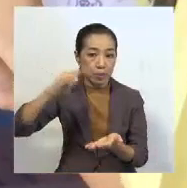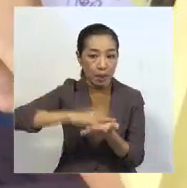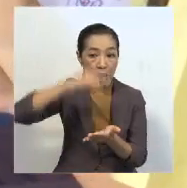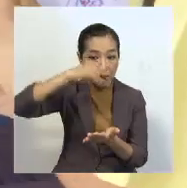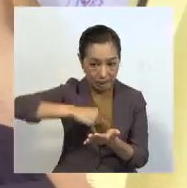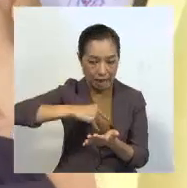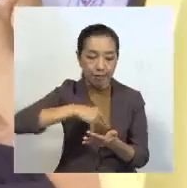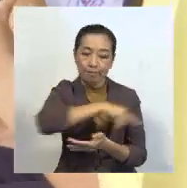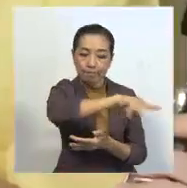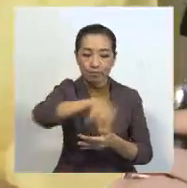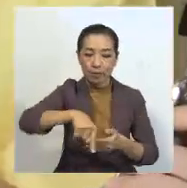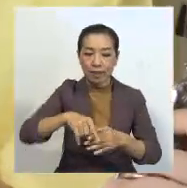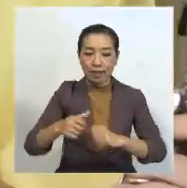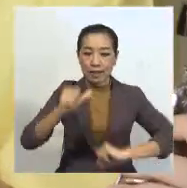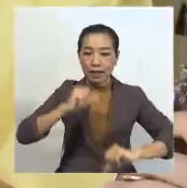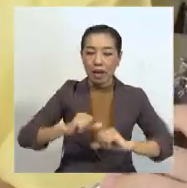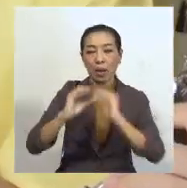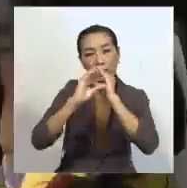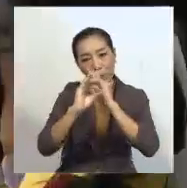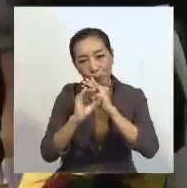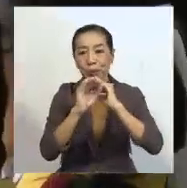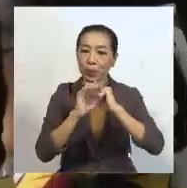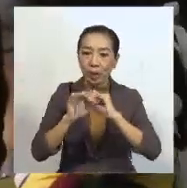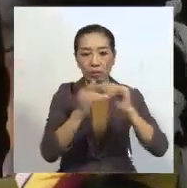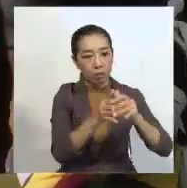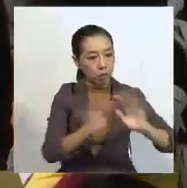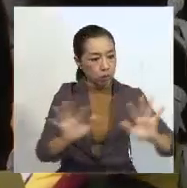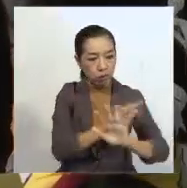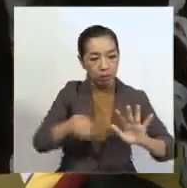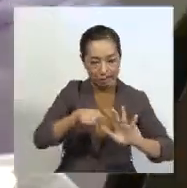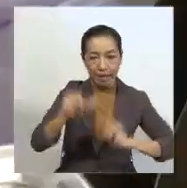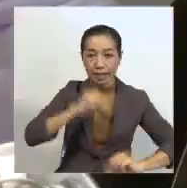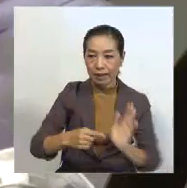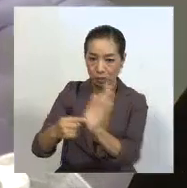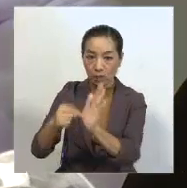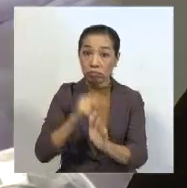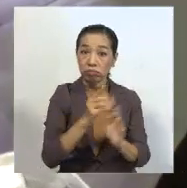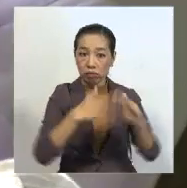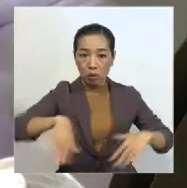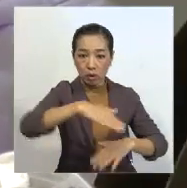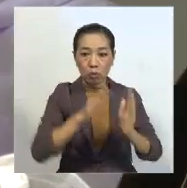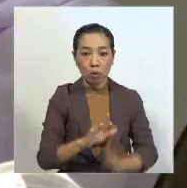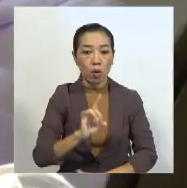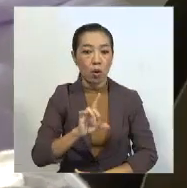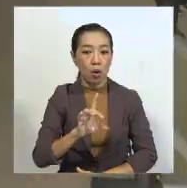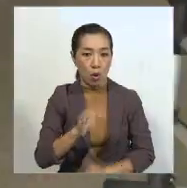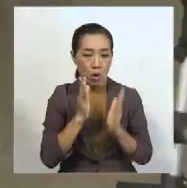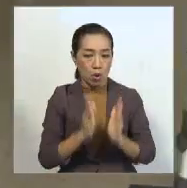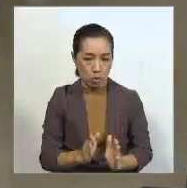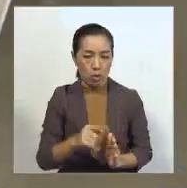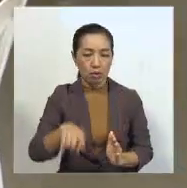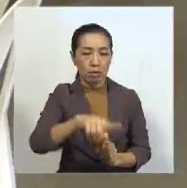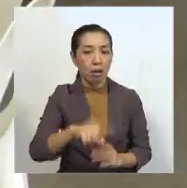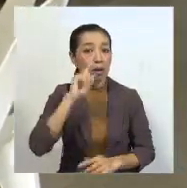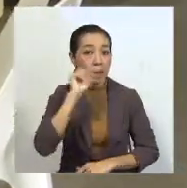ประเทศไทยโรงเรียนเซนต์โยเซฟคอนแวนต์ได้ใช้นักดนตรีกว่า100ชีวิตในการบรรเลงเพลง14บทเพลงในการ